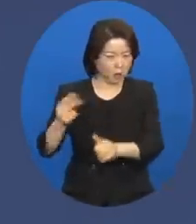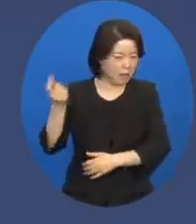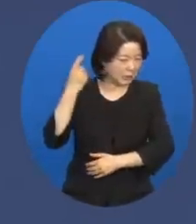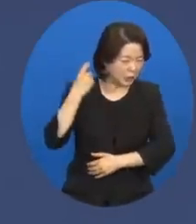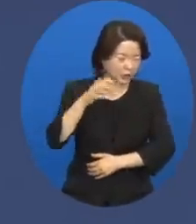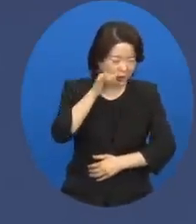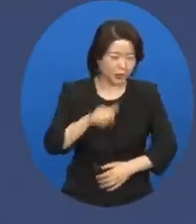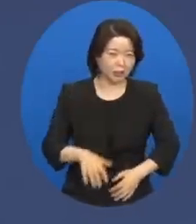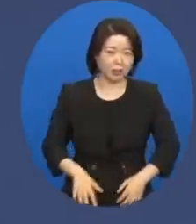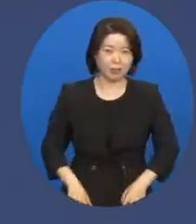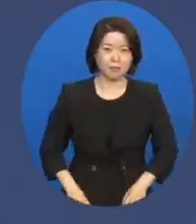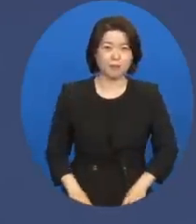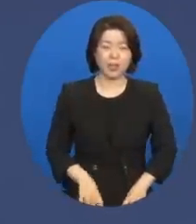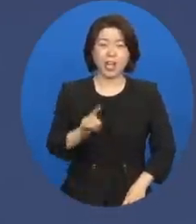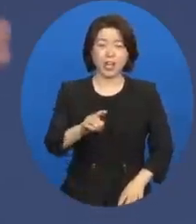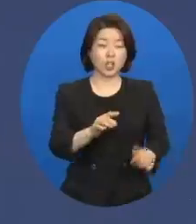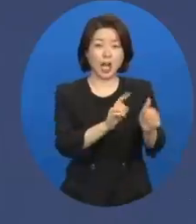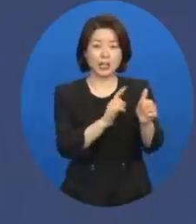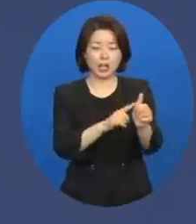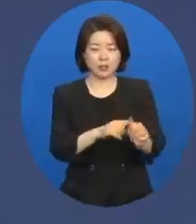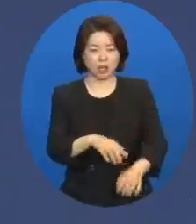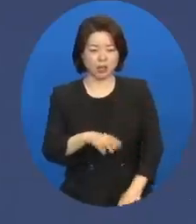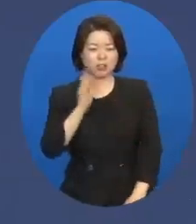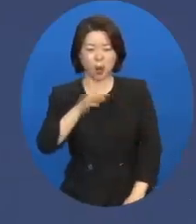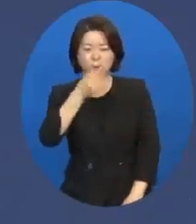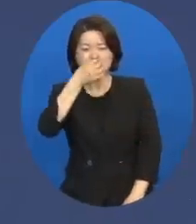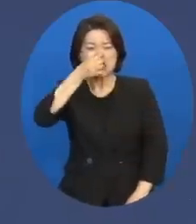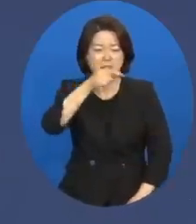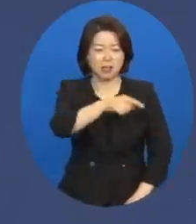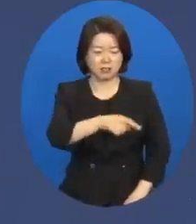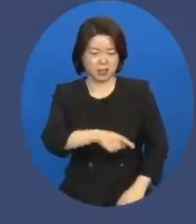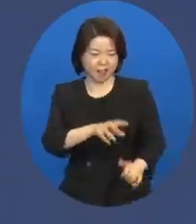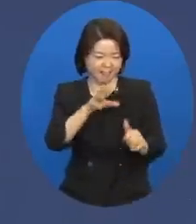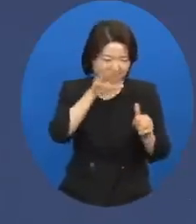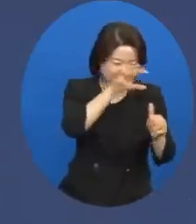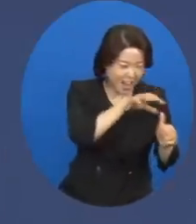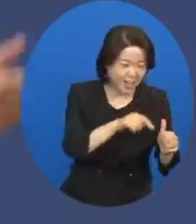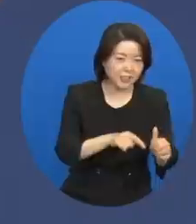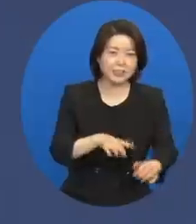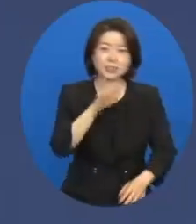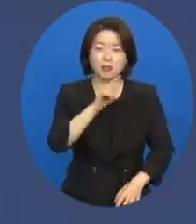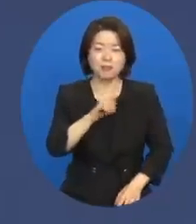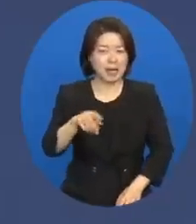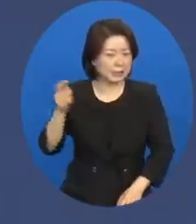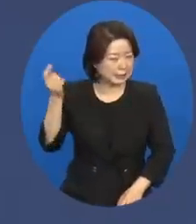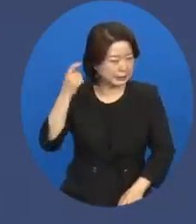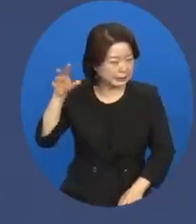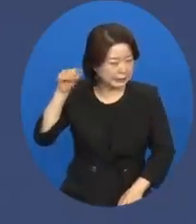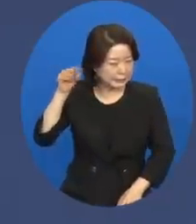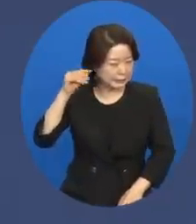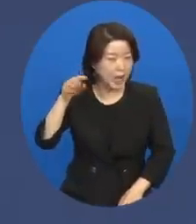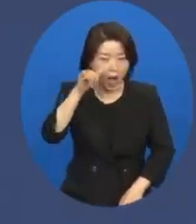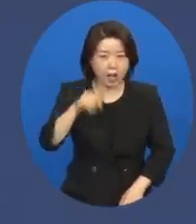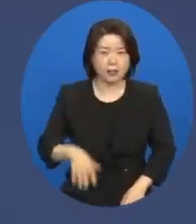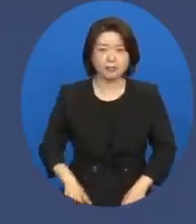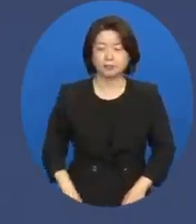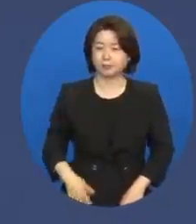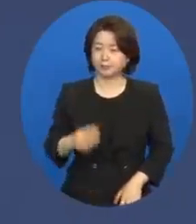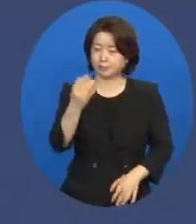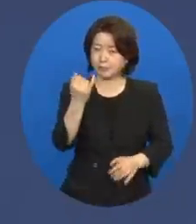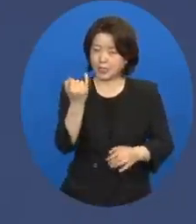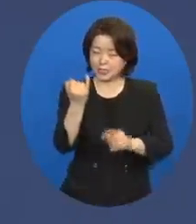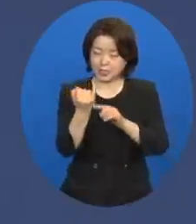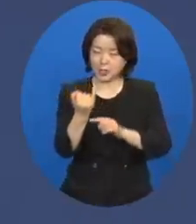들어와요. 그래서 거기다 남자들을 너무 무시하고 쥐잡듯이 한다는 그런 얘기가 정보가 들어와서 이 얘기는